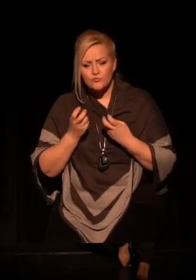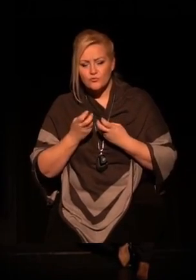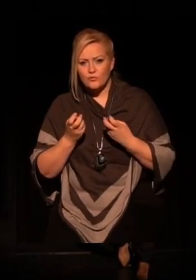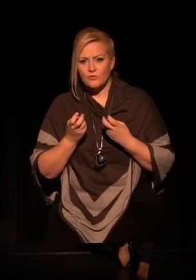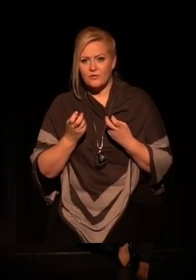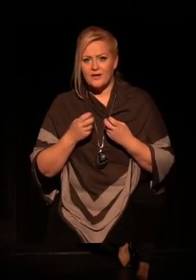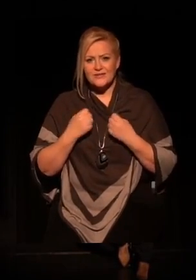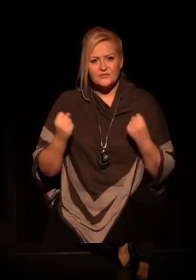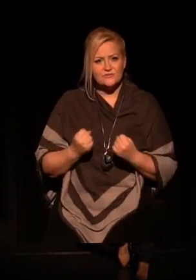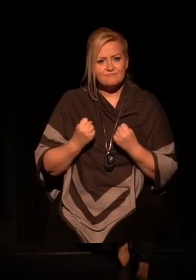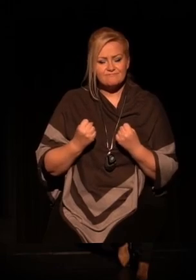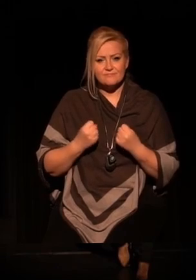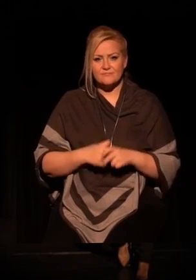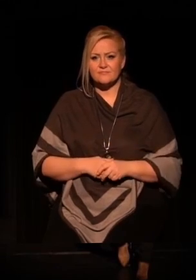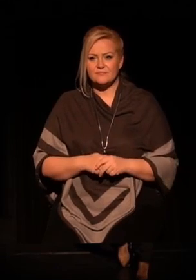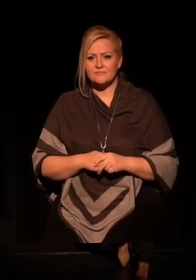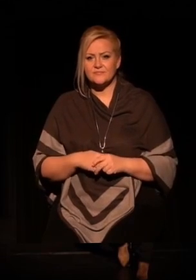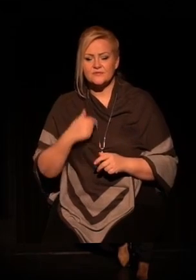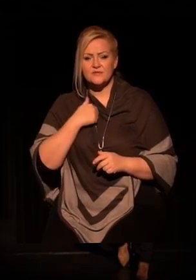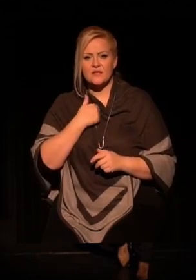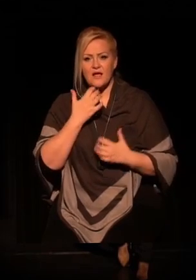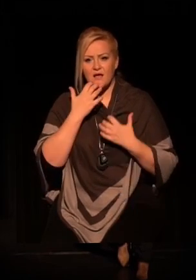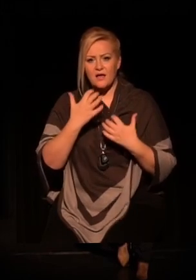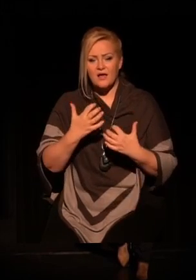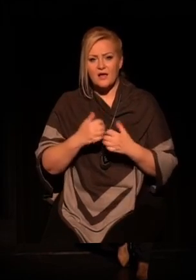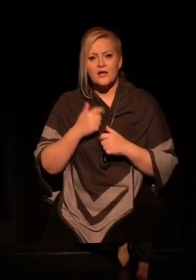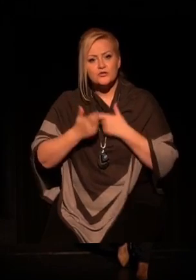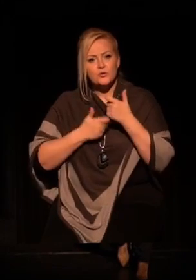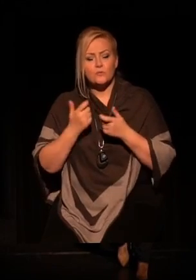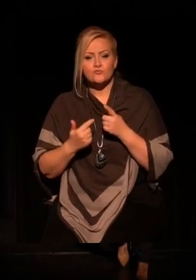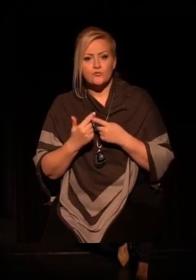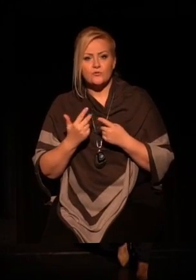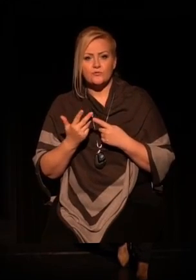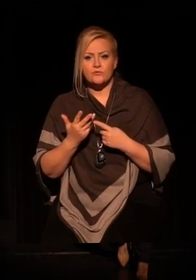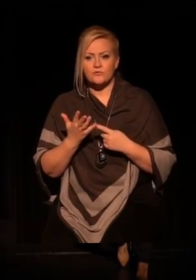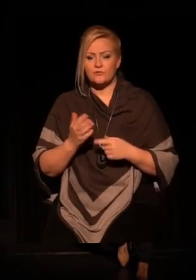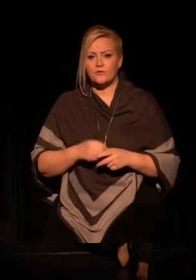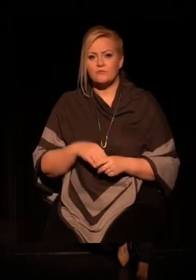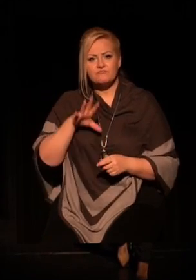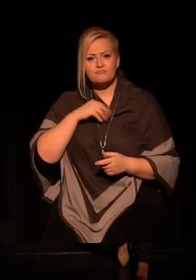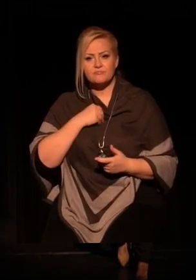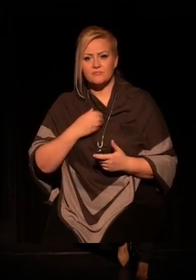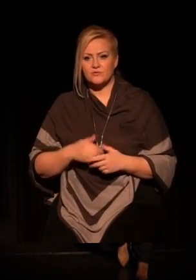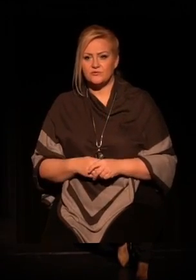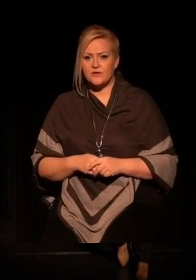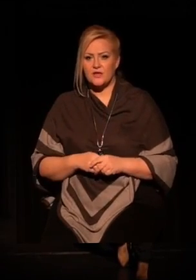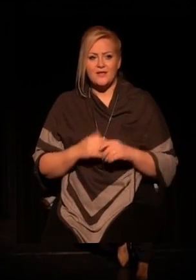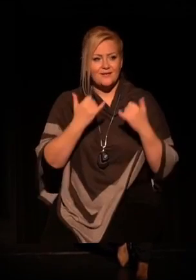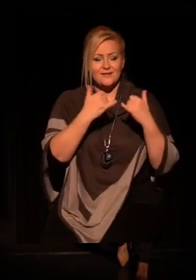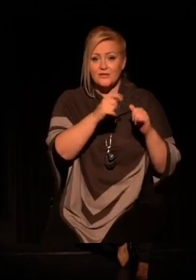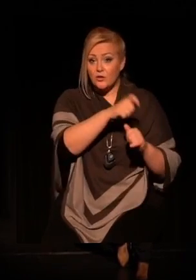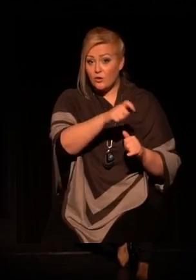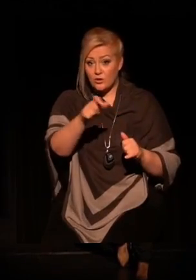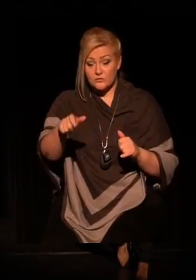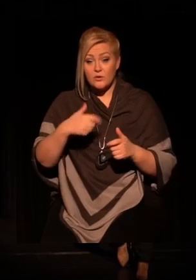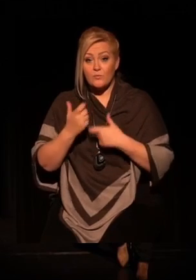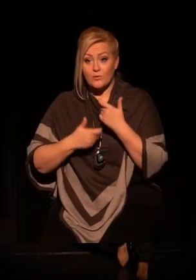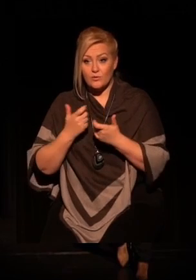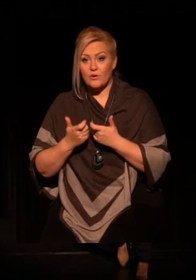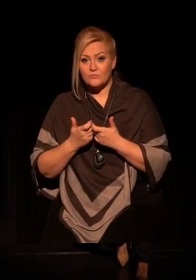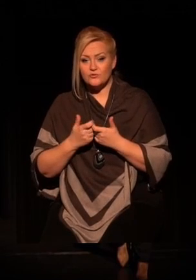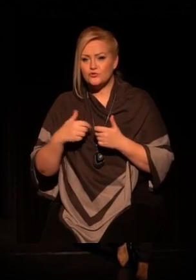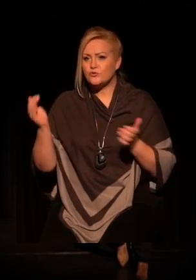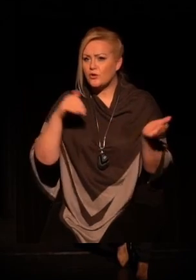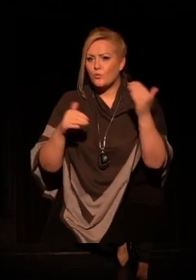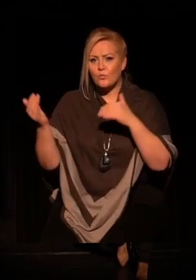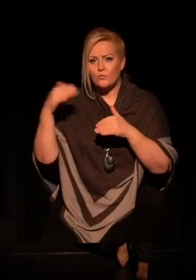ja mam nie dam rady, dlaczego ja nie dam rady, jak przecież jest to możliwe. Różnego rodzaju osoby na różne góry się